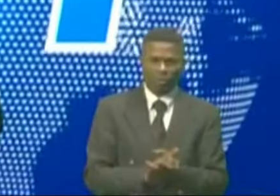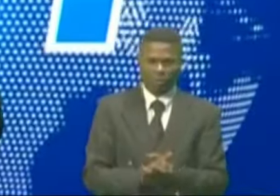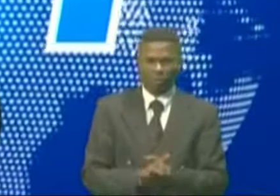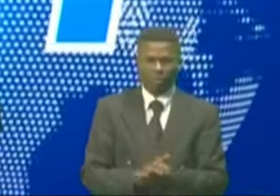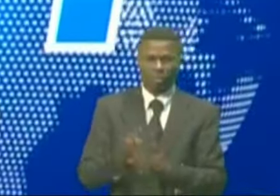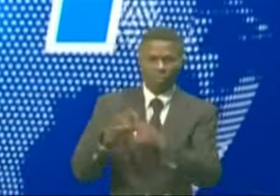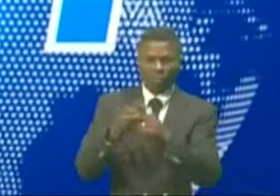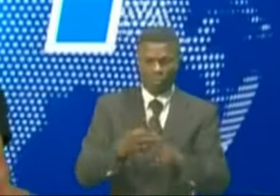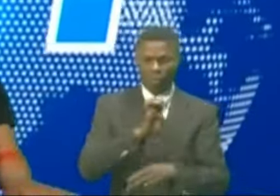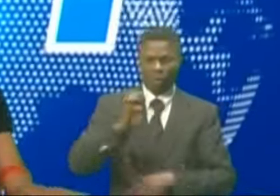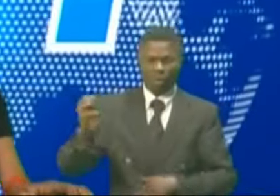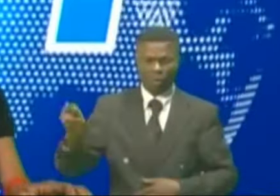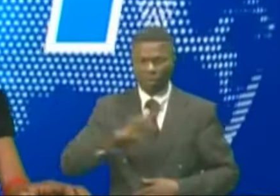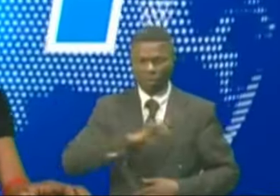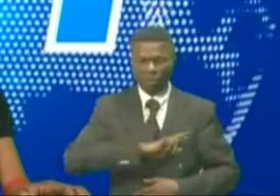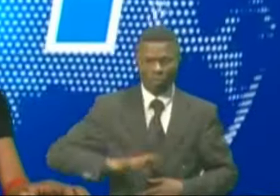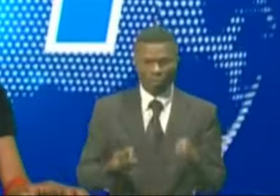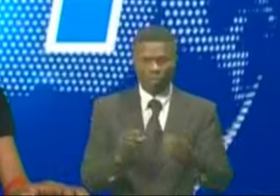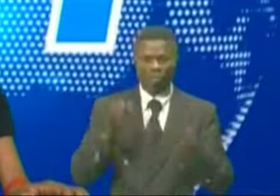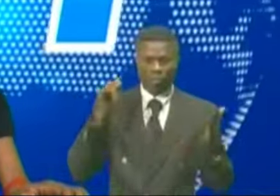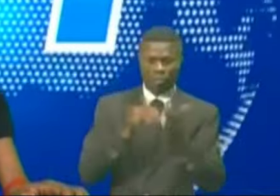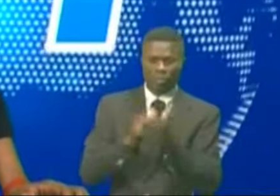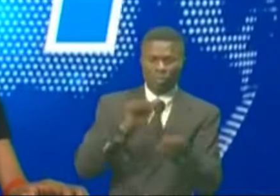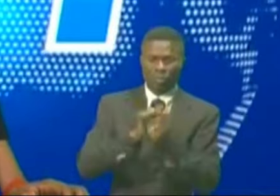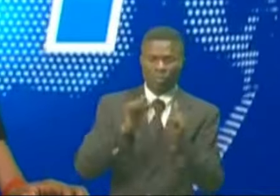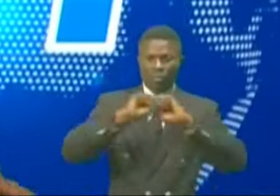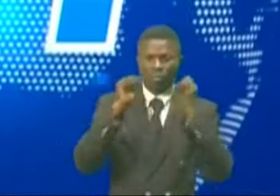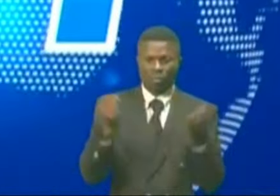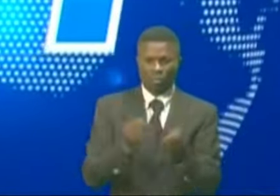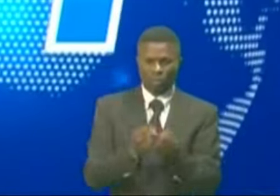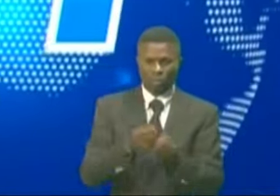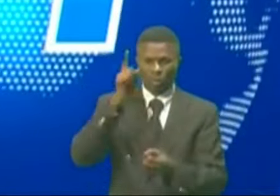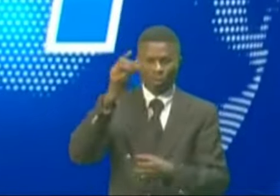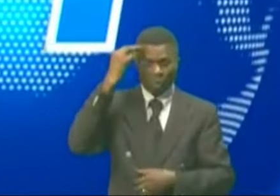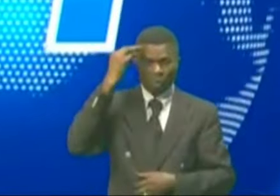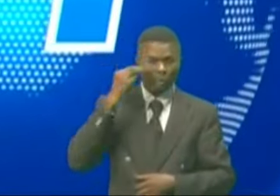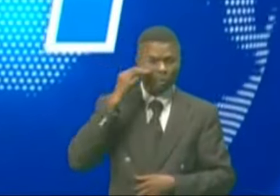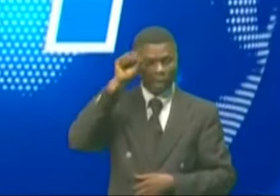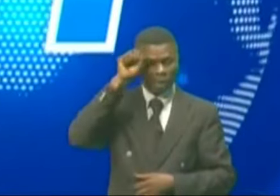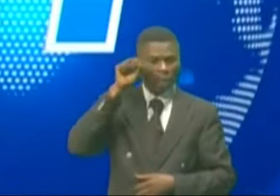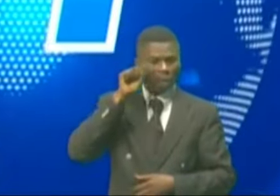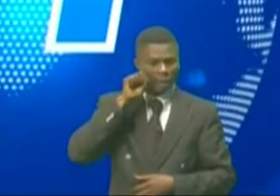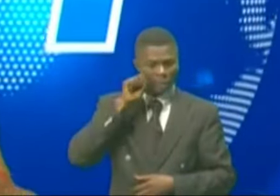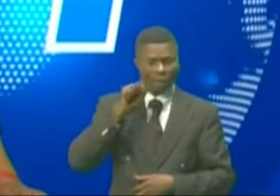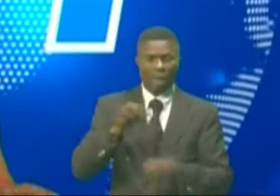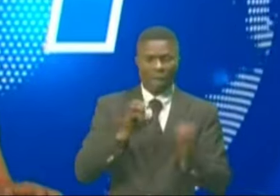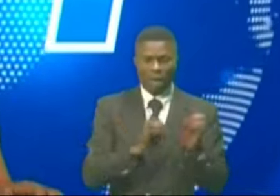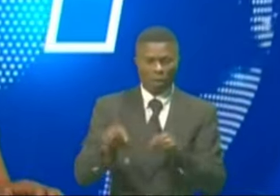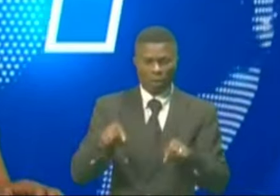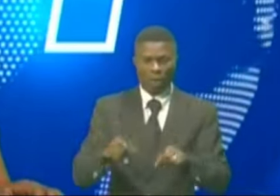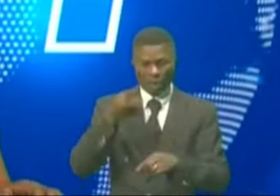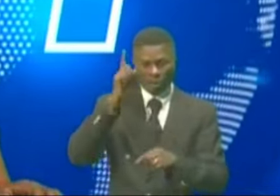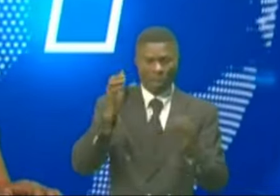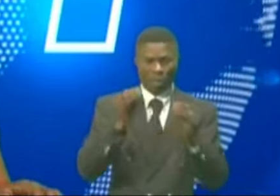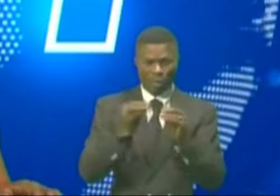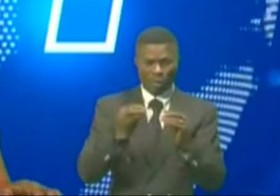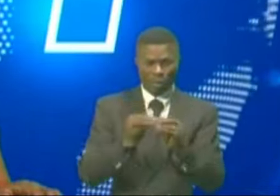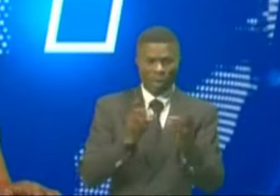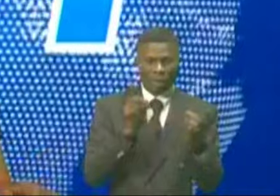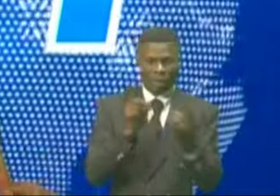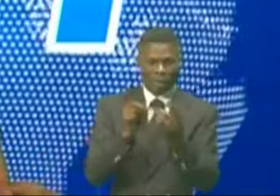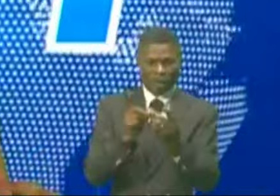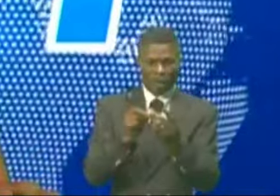Sécurité dans l'Est, s'attaquer aux problèmes sociaux. La première ministre Judith Suminwa-Tuluka a tenu aujourd'hui sa première réunion de